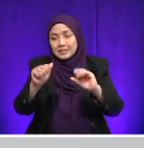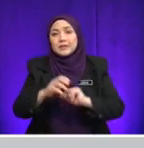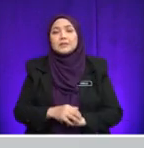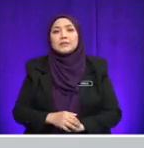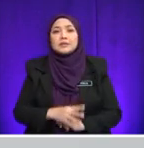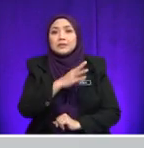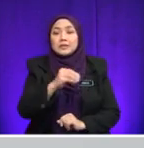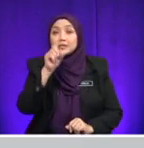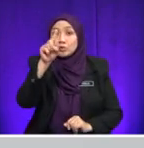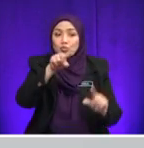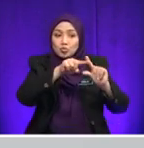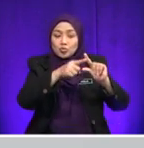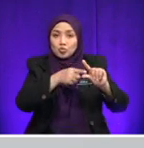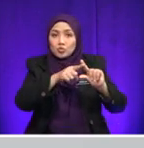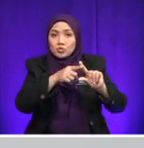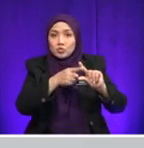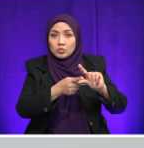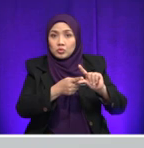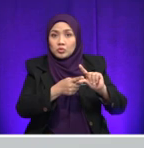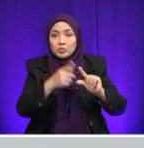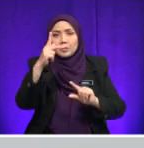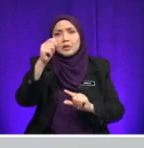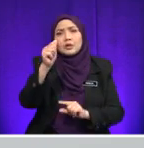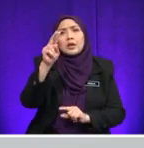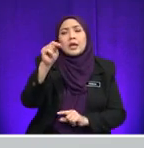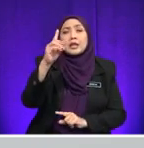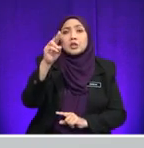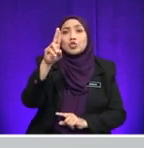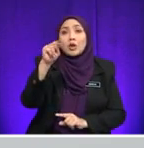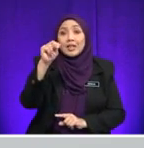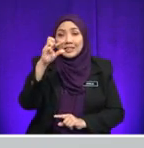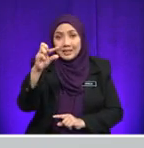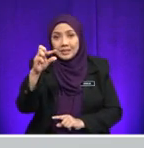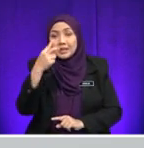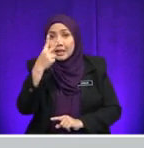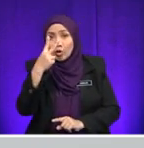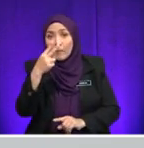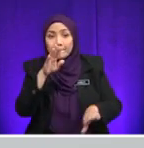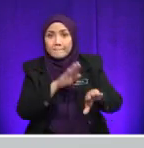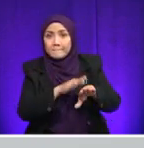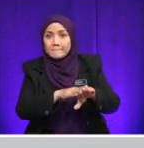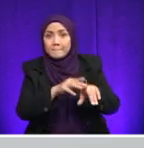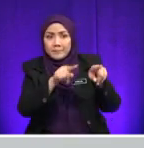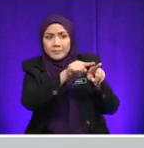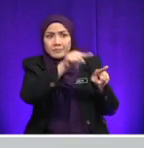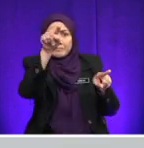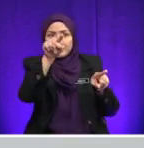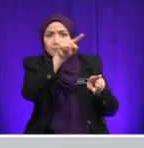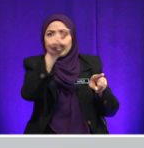satu sudut kandung Apa itu satu sudut kandang perhatikan anak panah Jadi Sisi itu ada nilai